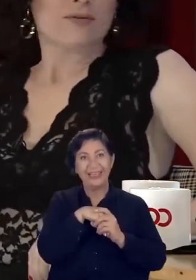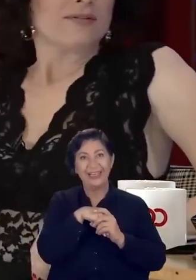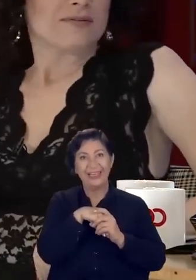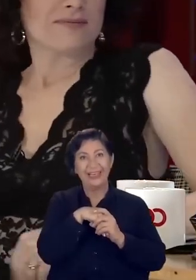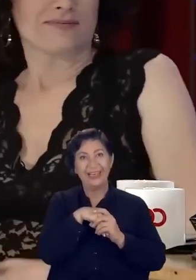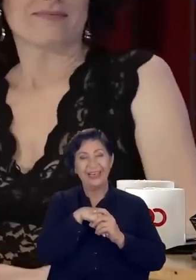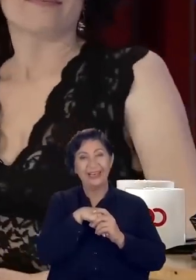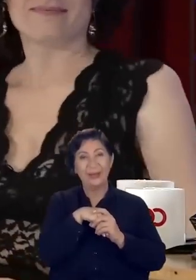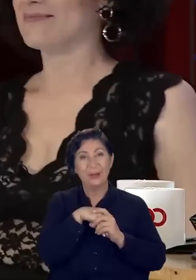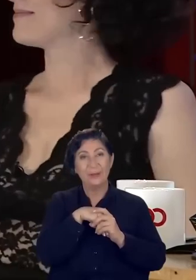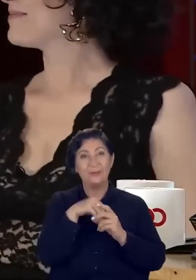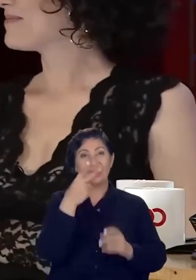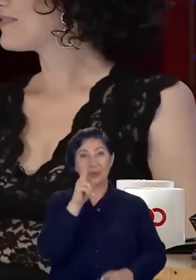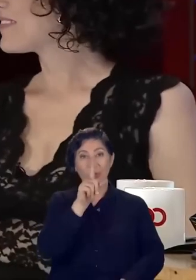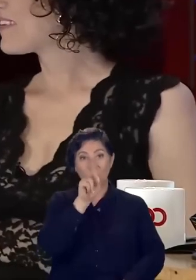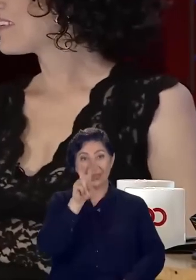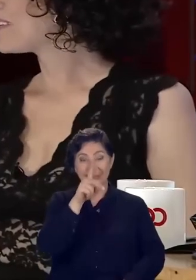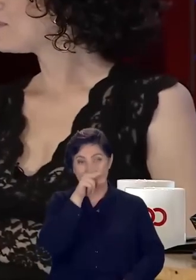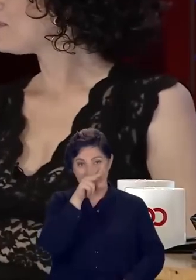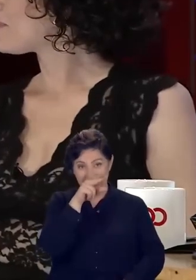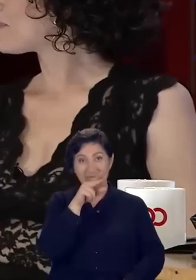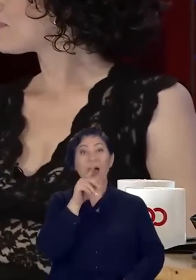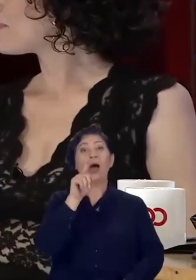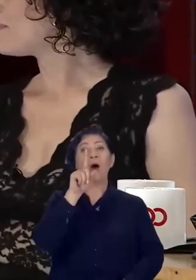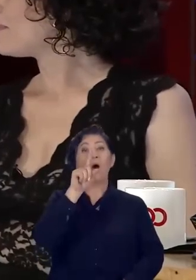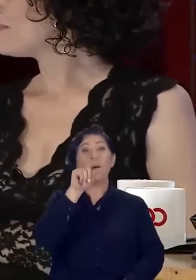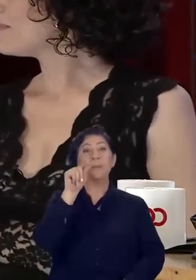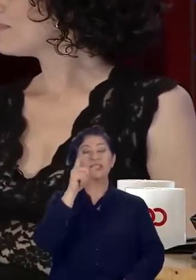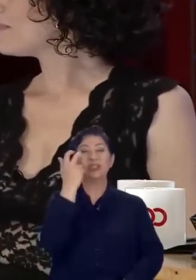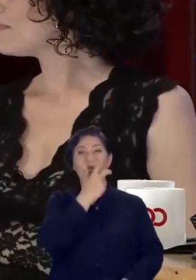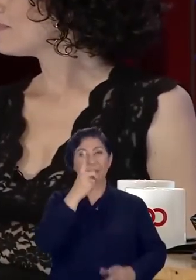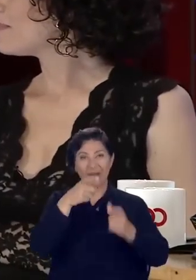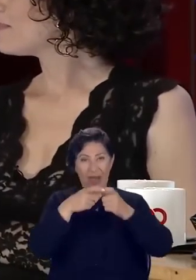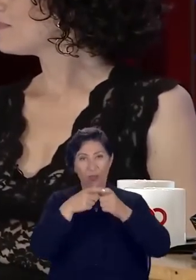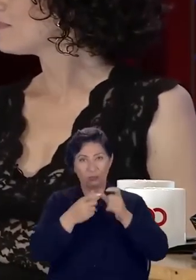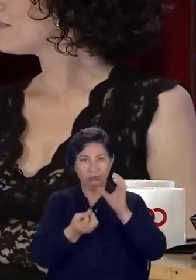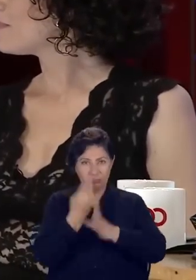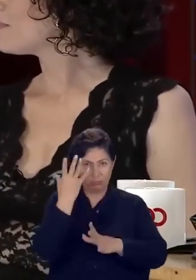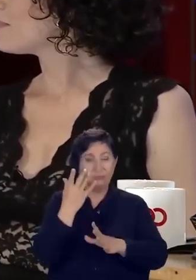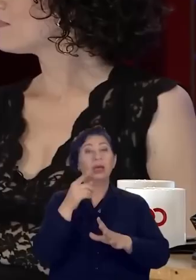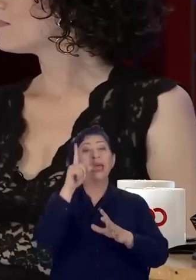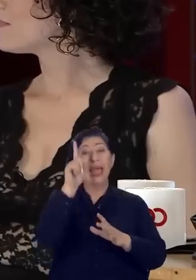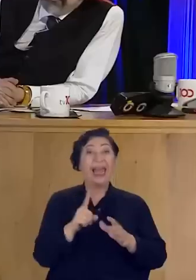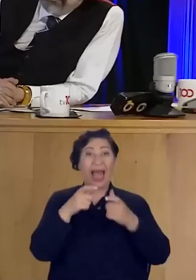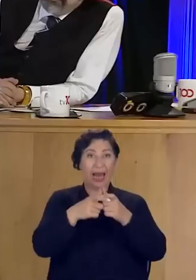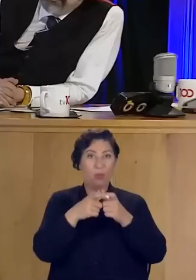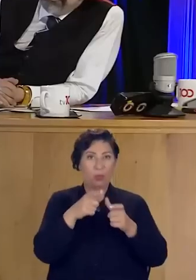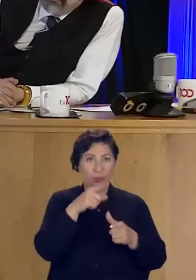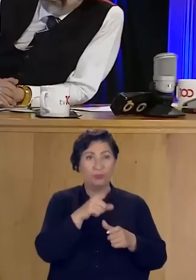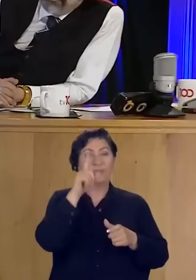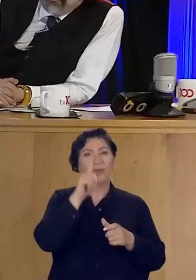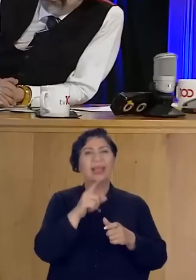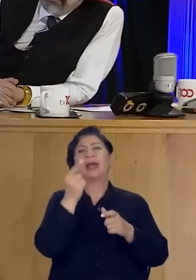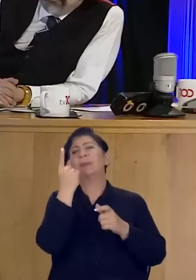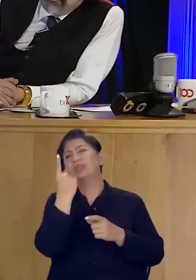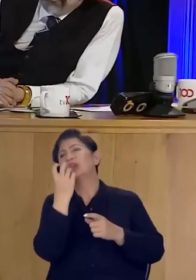göremiyorum. Pardon. 2018 Mart'ta 11 şarkılık bir full albüm çıkardık. Bu benim ilk albüm. Öncesinde bir